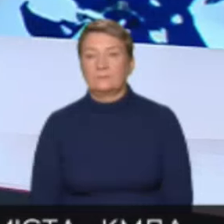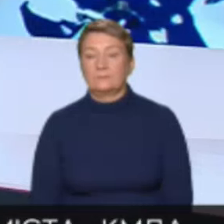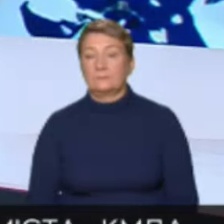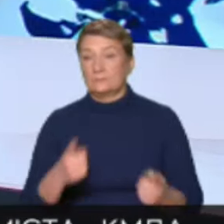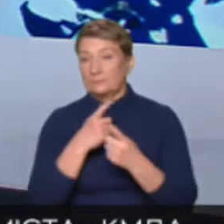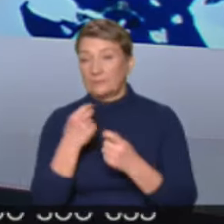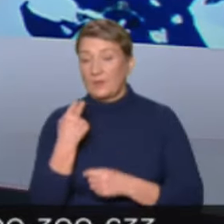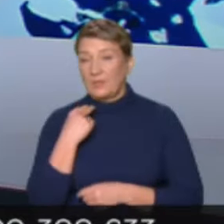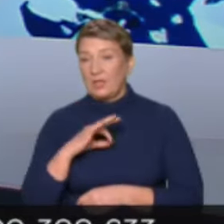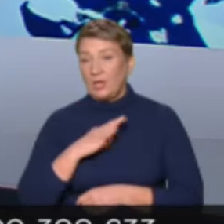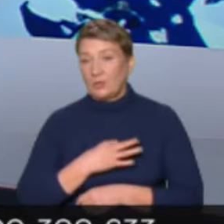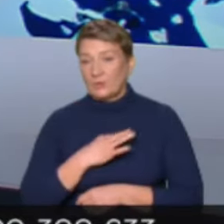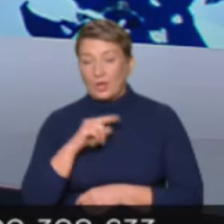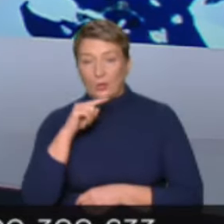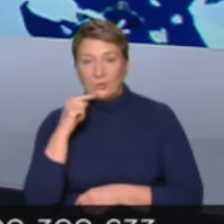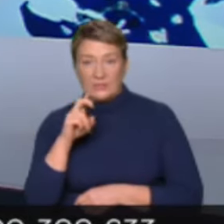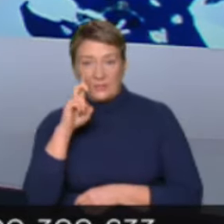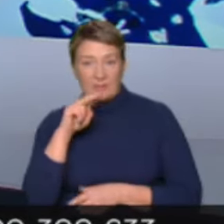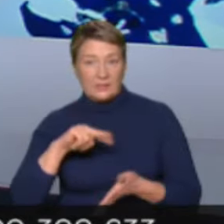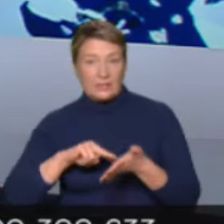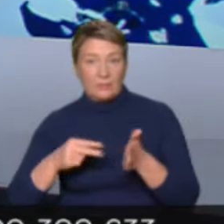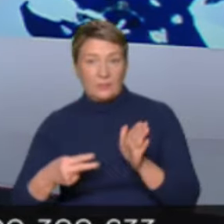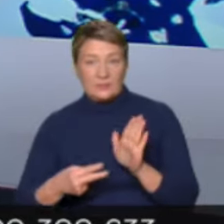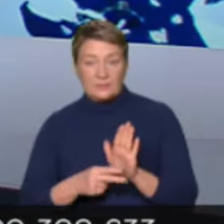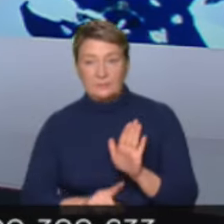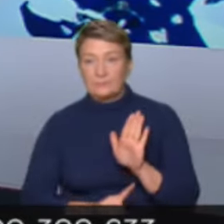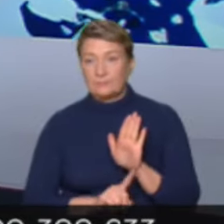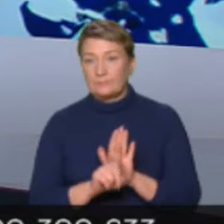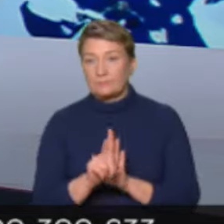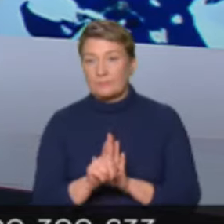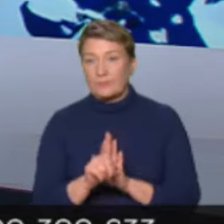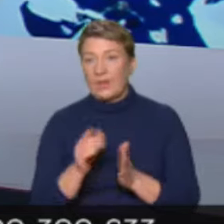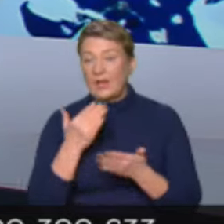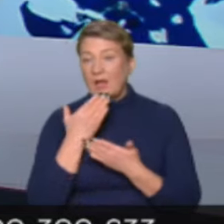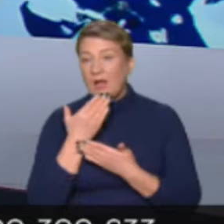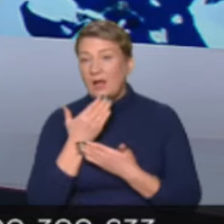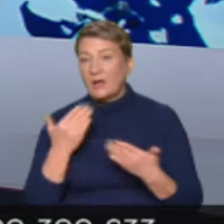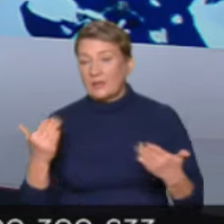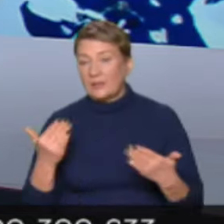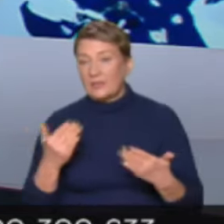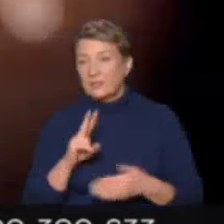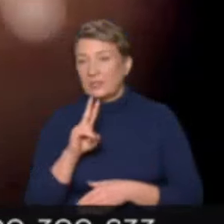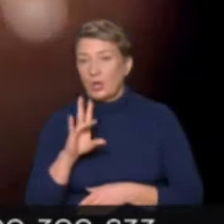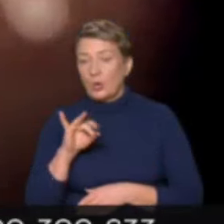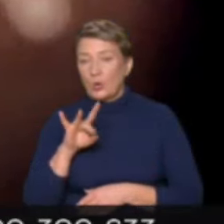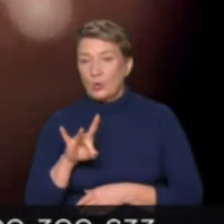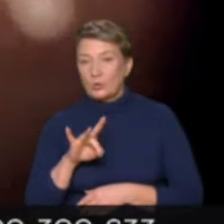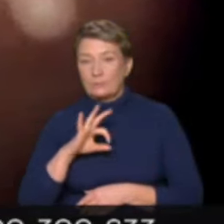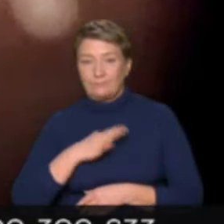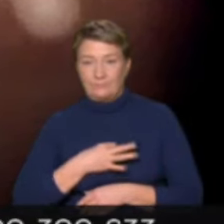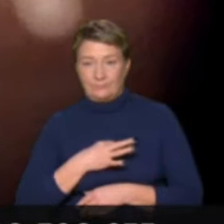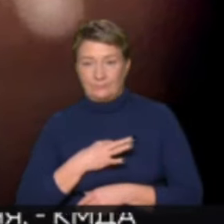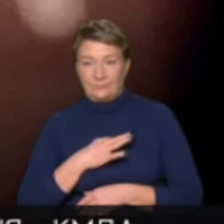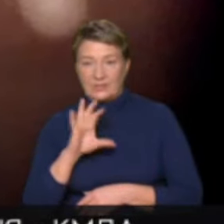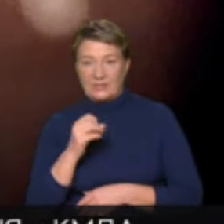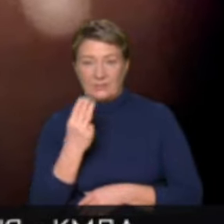британської розвідки Російська Федерація планує відновлення радянського контррозвідувального підрозділу СМЕРШ. В огляді йдеться про те, що на